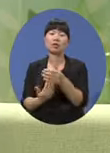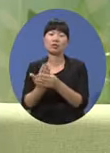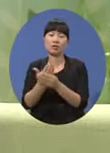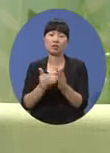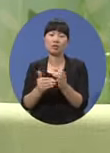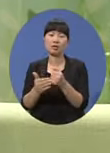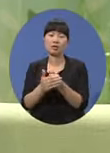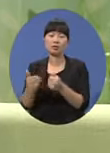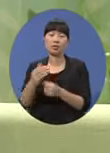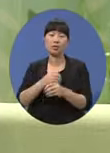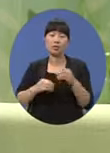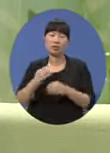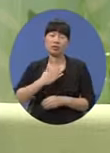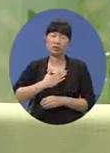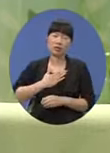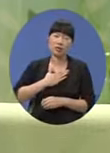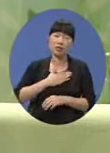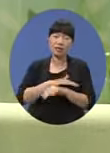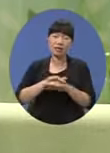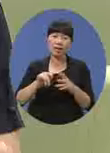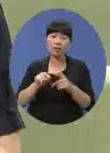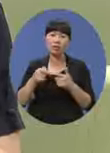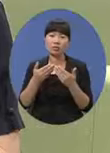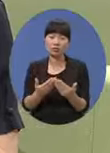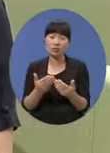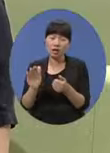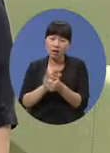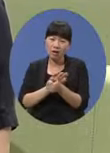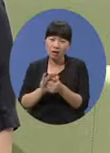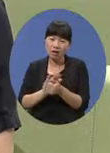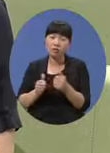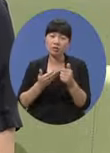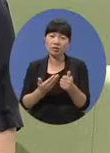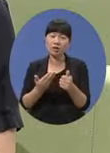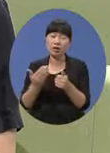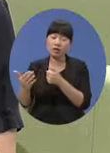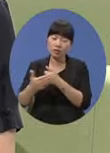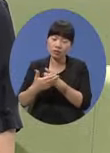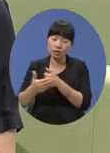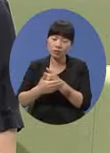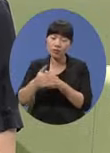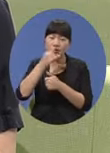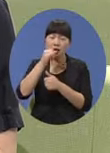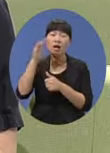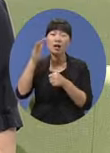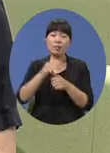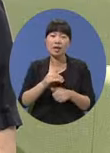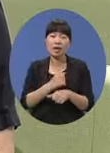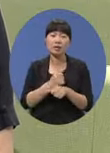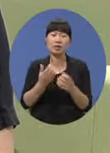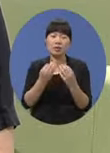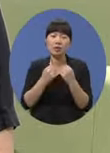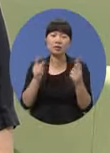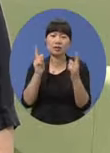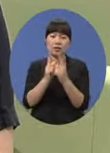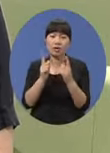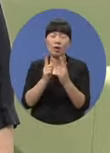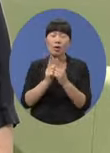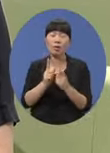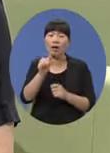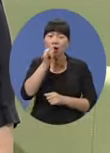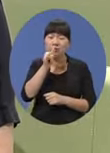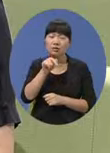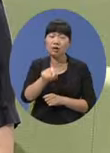그러니까 네. 그거를 오히려 정서를 잘 이해하고 보듬어 안으면서 잘 다독이면서 실패하는 것들을 좀 많이 경험하게